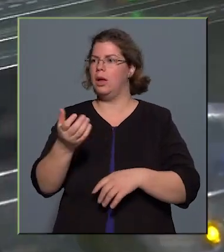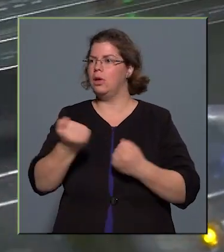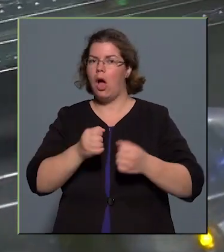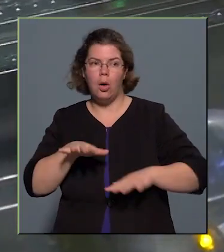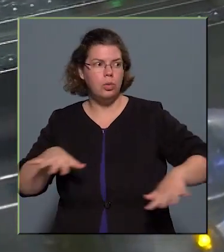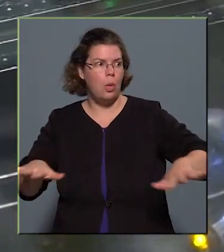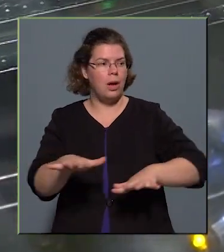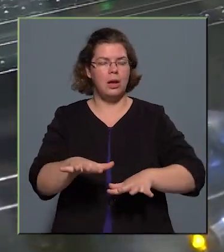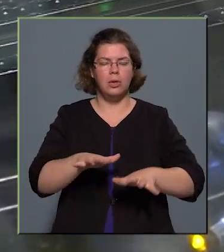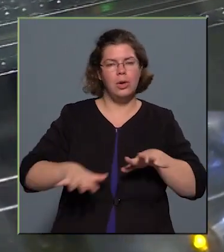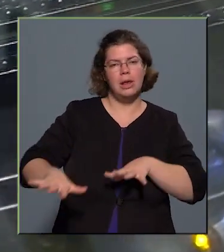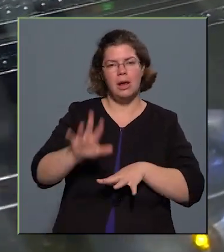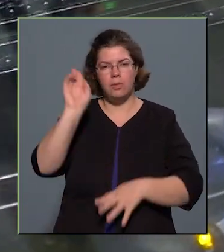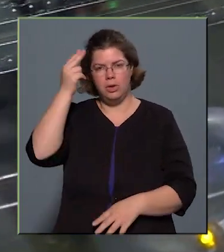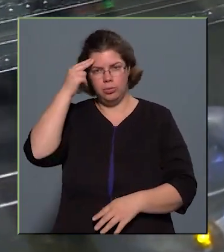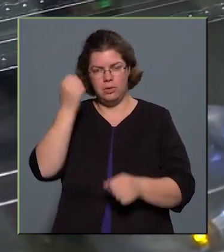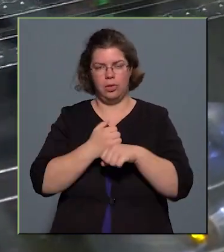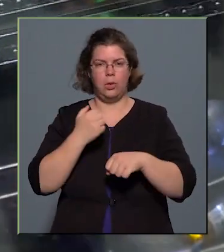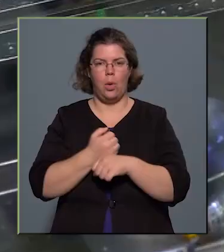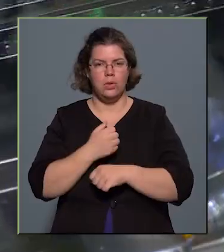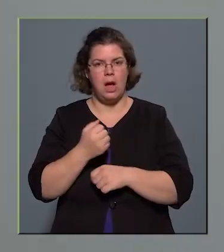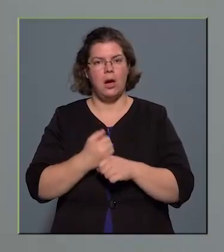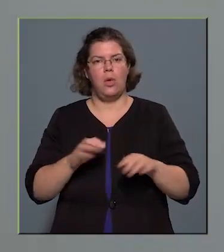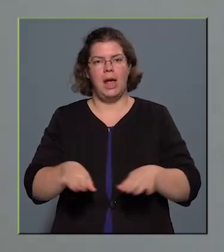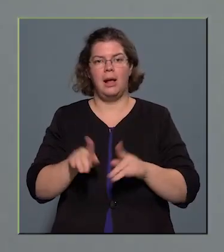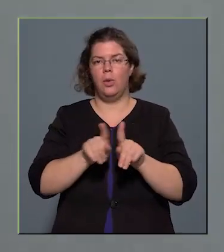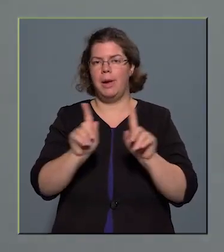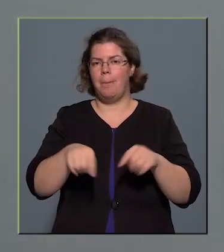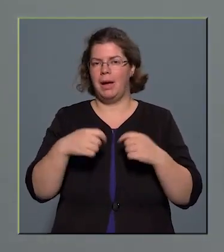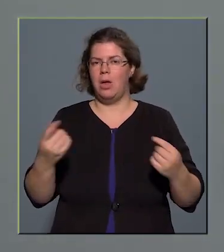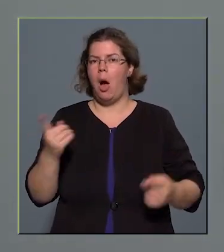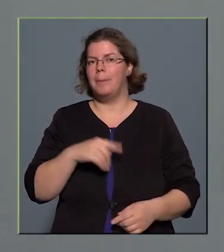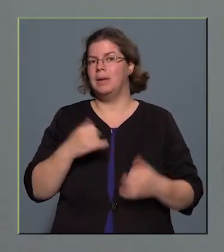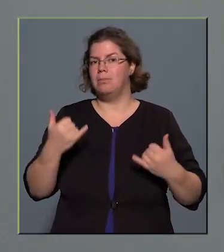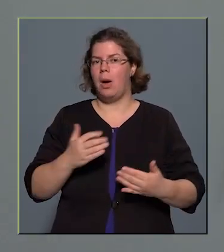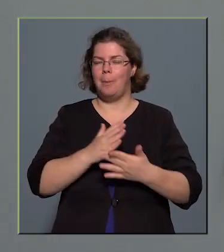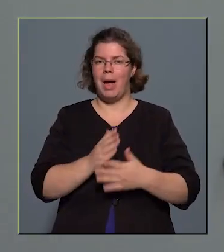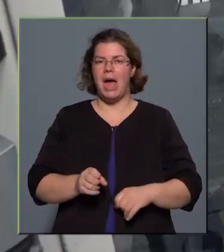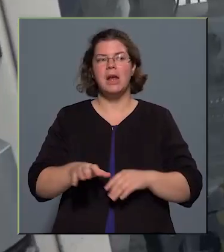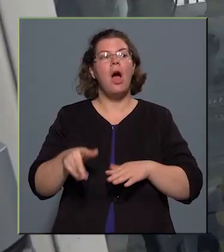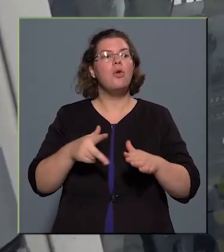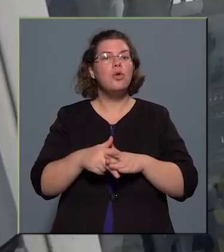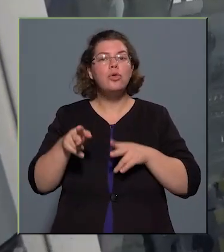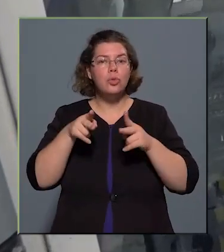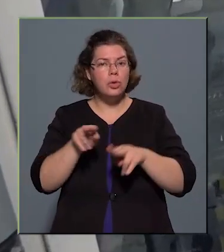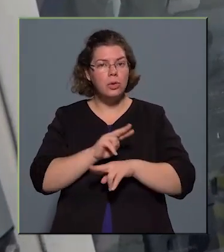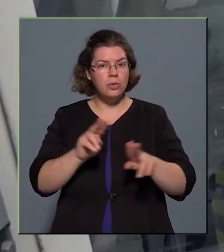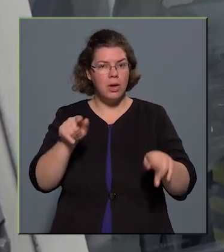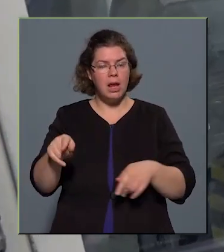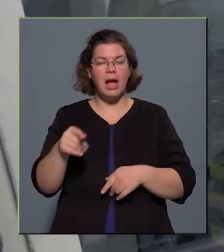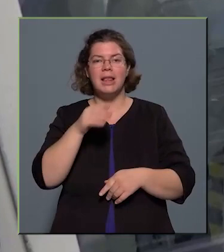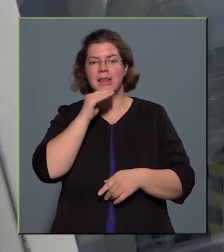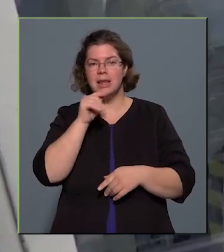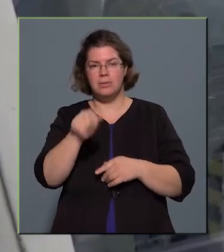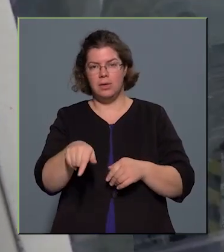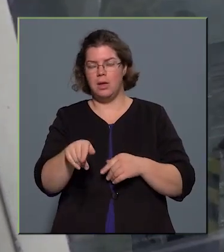környezetnek a felismerésén dolgoznak a kollégáink, és ezek olyan megoldások, amelyek ma már kint vannak a közúton a széri autókban. Merre